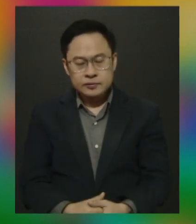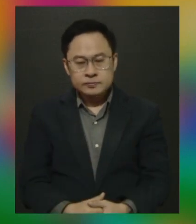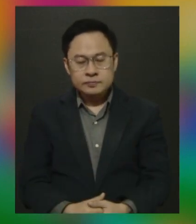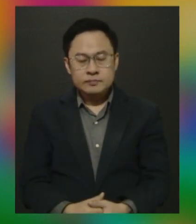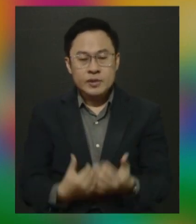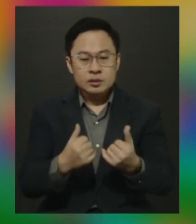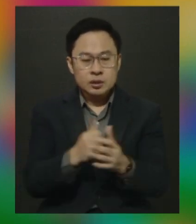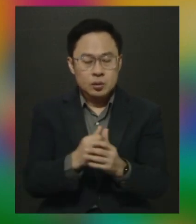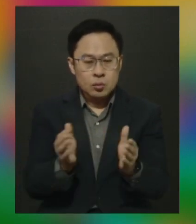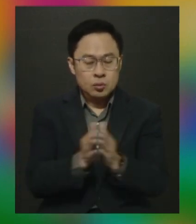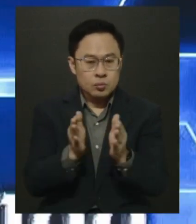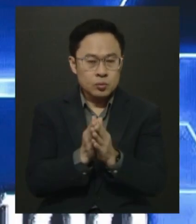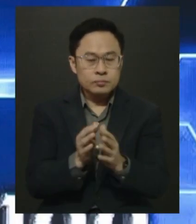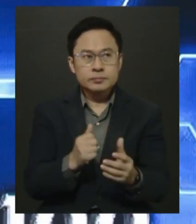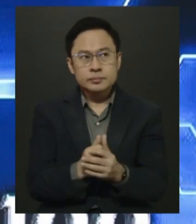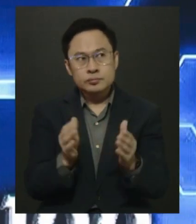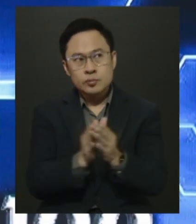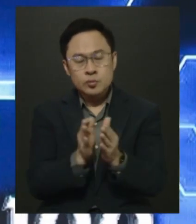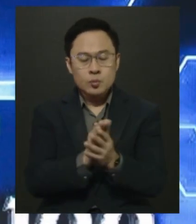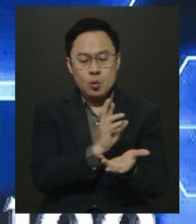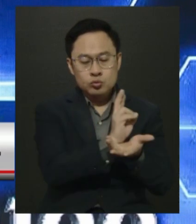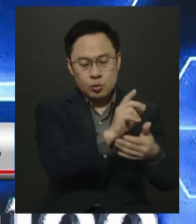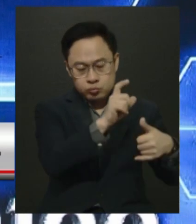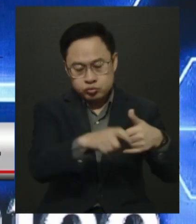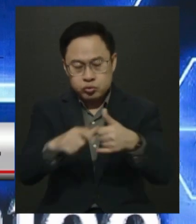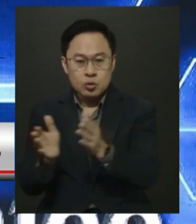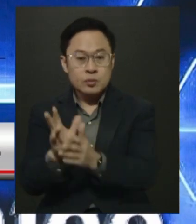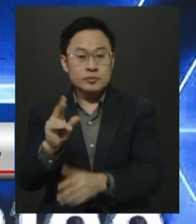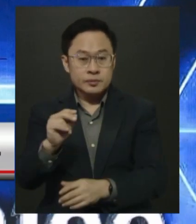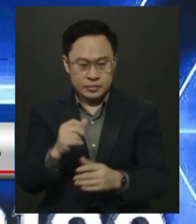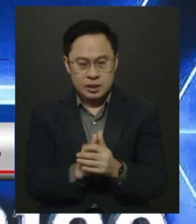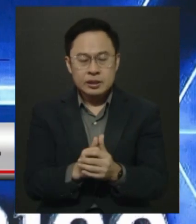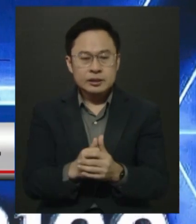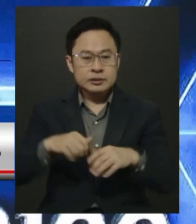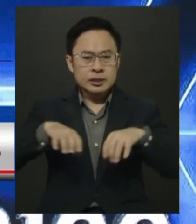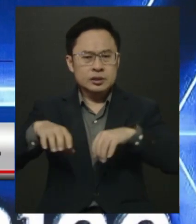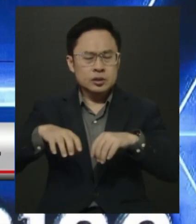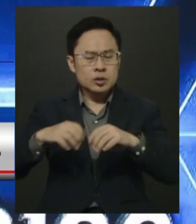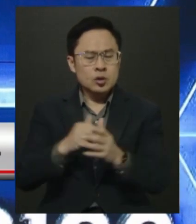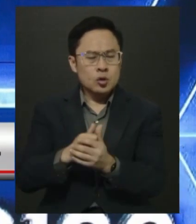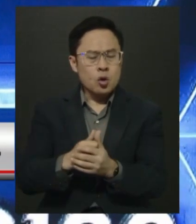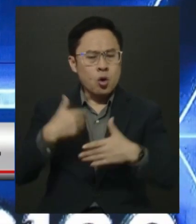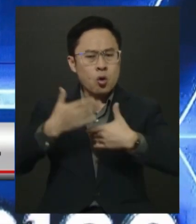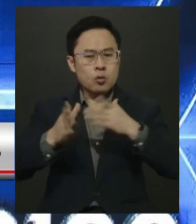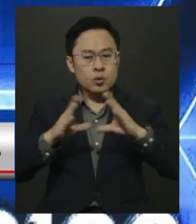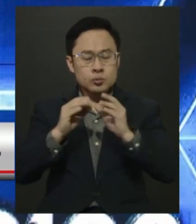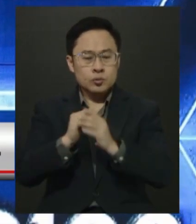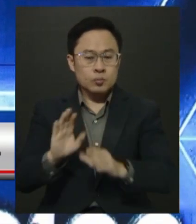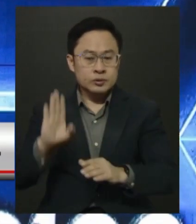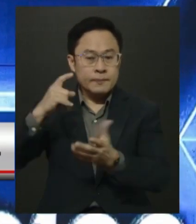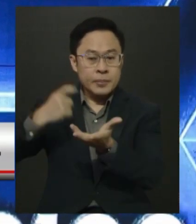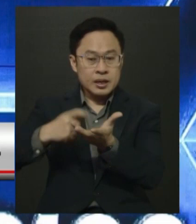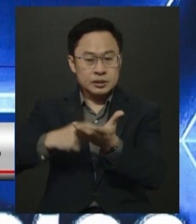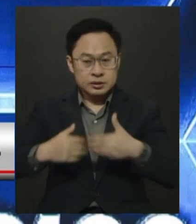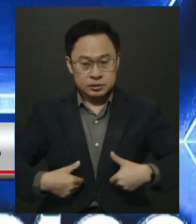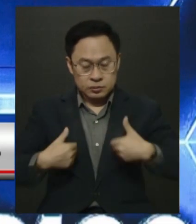จำนวน30รางวัลครับณหอประชุมเมืองไทยประกันชีวิตถนนรัชดาภิเษกกรุงเทพมหานครนะครับในวันที่24กรกฎาคมนี้ครับ